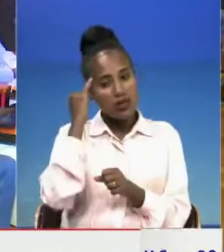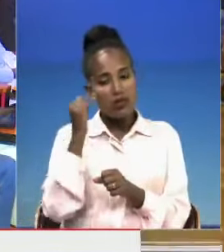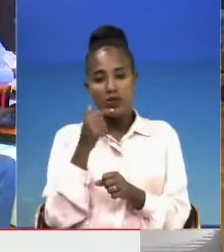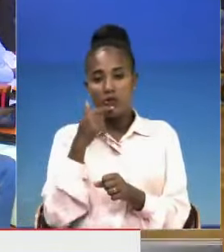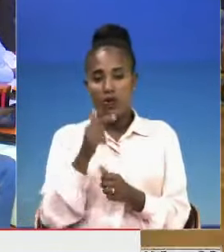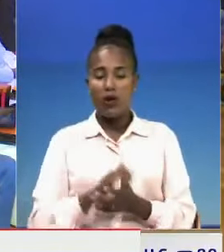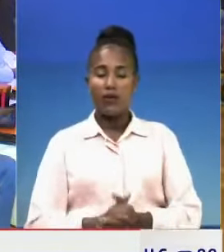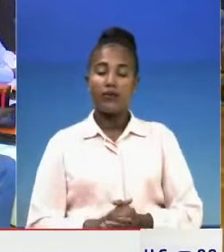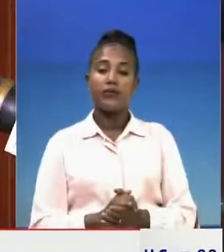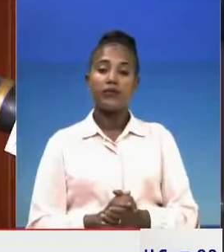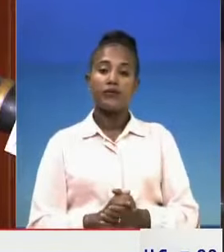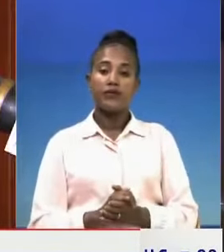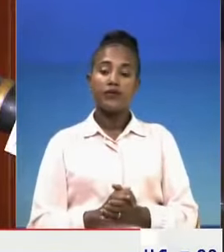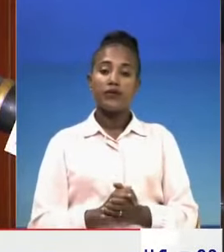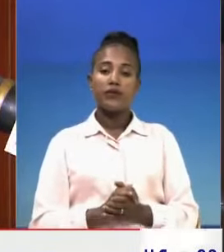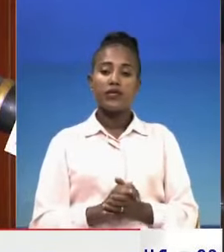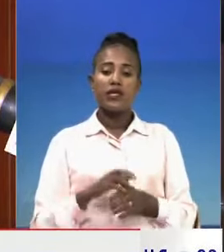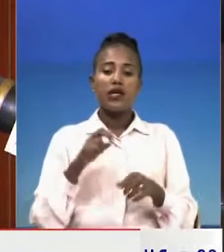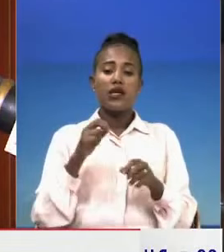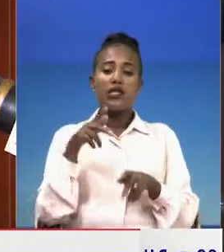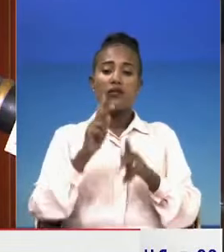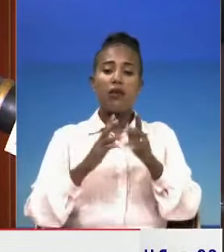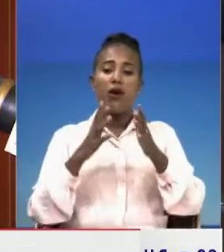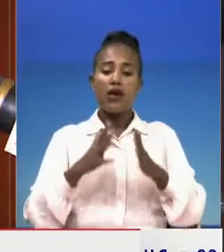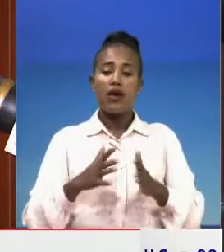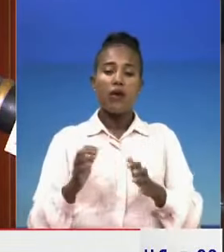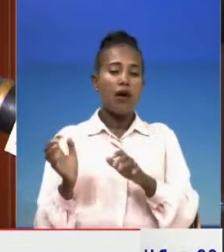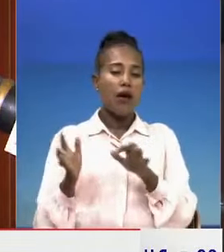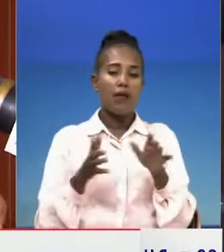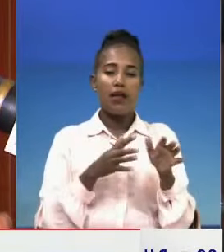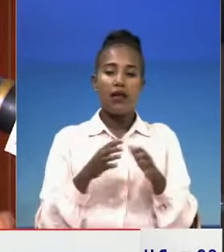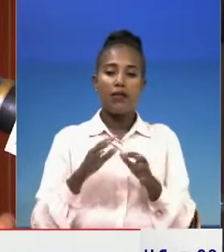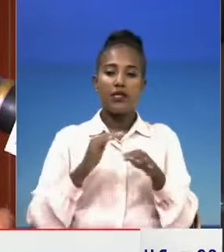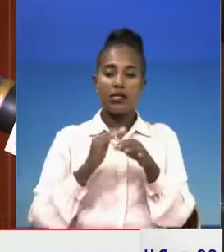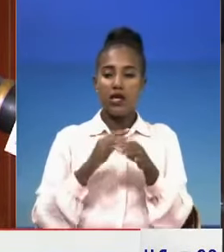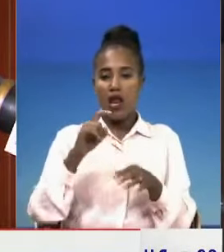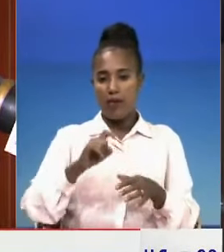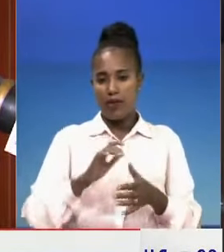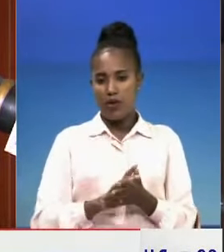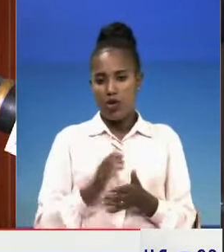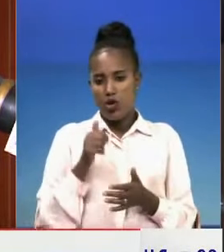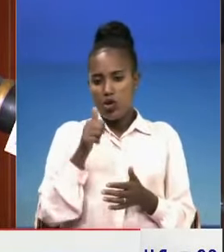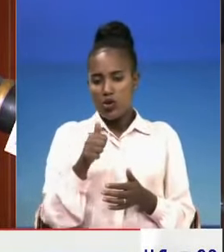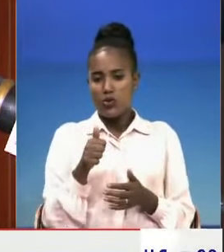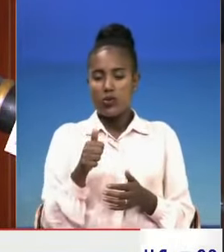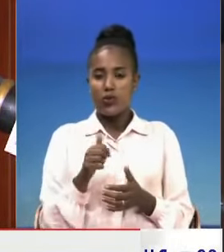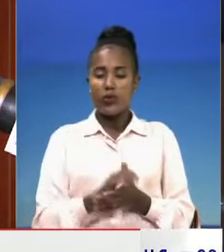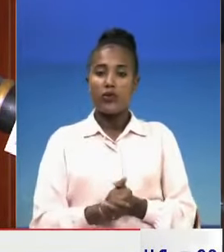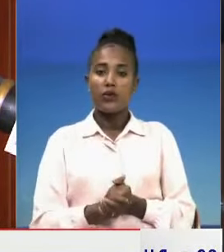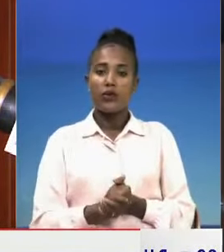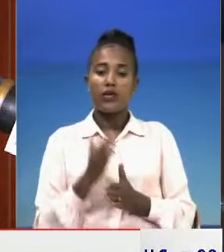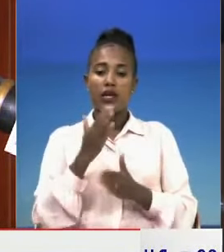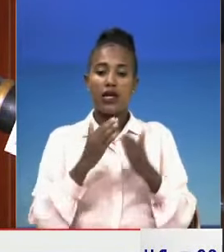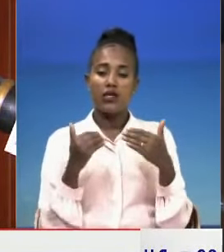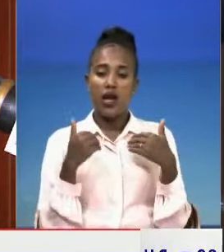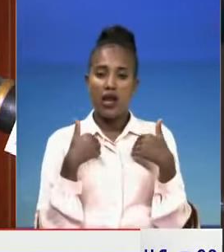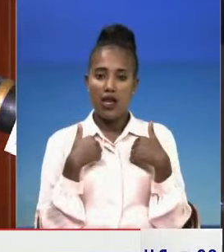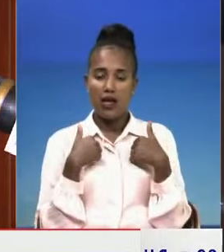ብሏል አቶ ዮሐንስ። ህዝባዊ ማዕበል መቀስቀስ አለብን። ይህ ህዝባዊ ማዕበል የራሱ ኦፕሬሽን ፕላን አለው። የተደራጀ